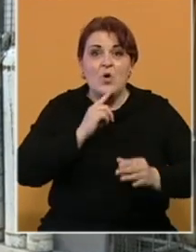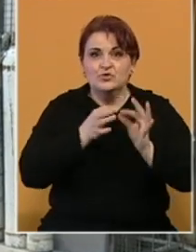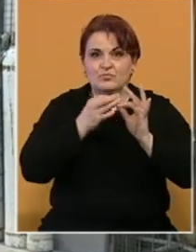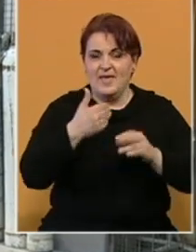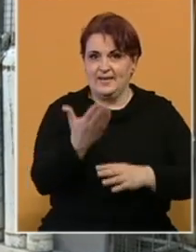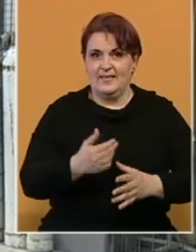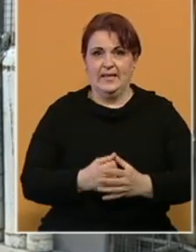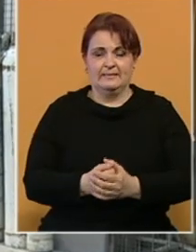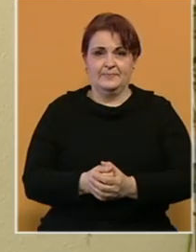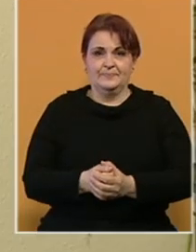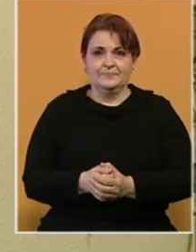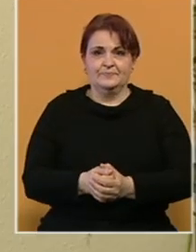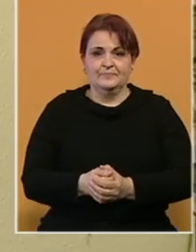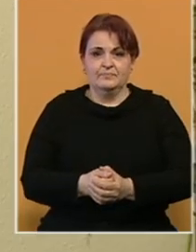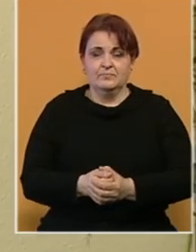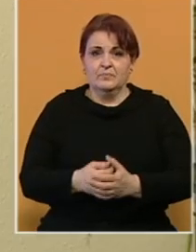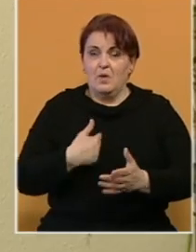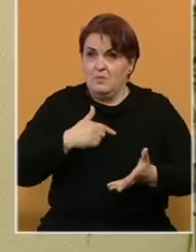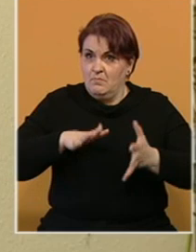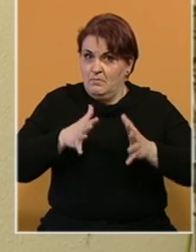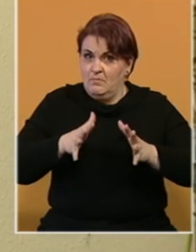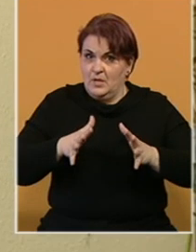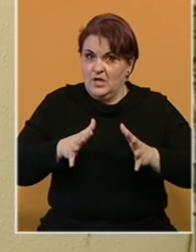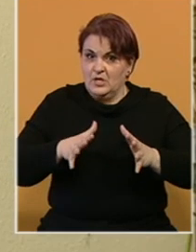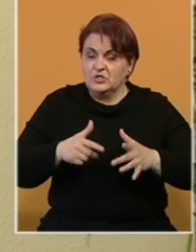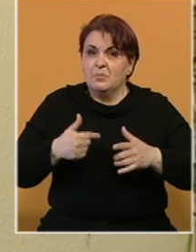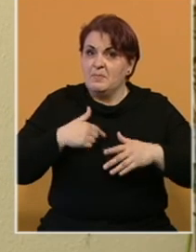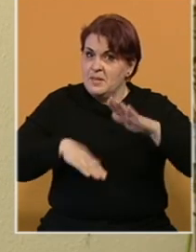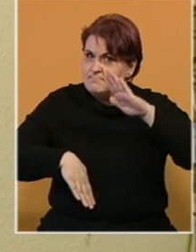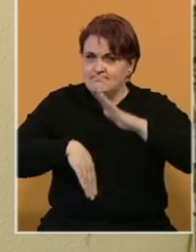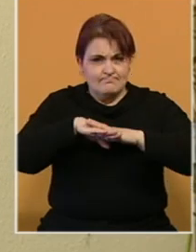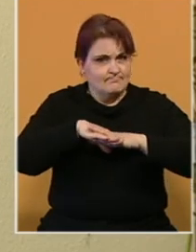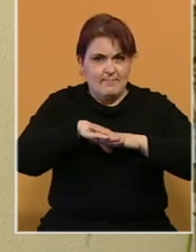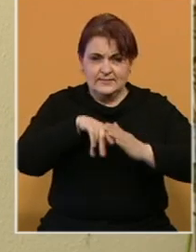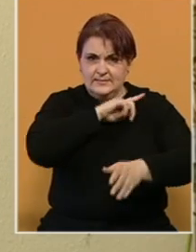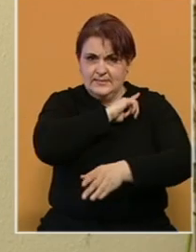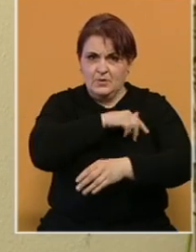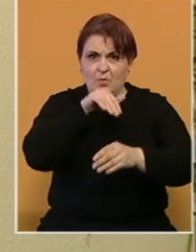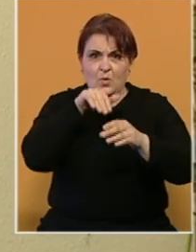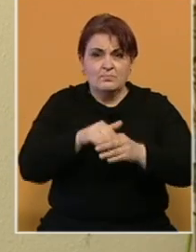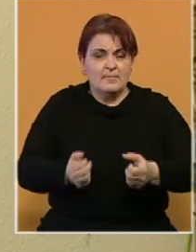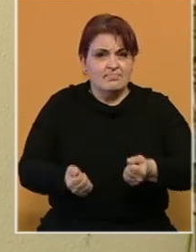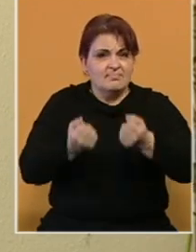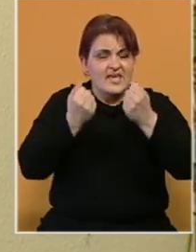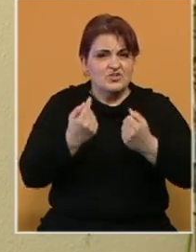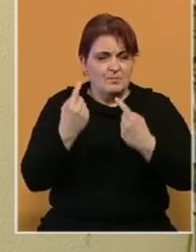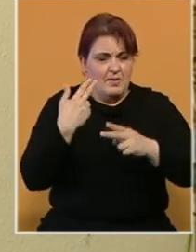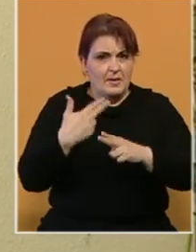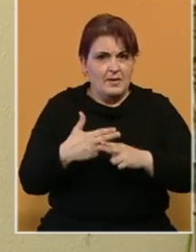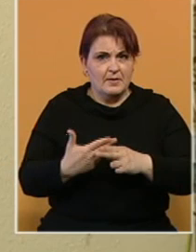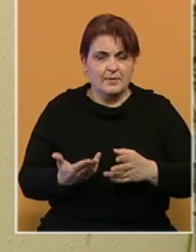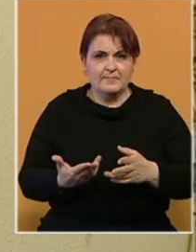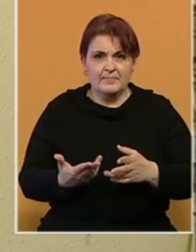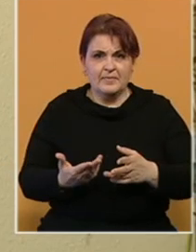mjere. Mi otprilike u ovom trenutku dostičemo naše maksimalne kapacitete u tretmanu teških pacijenata. Nije problem